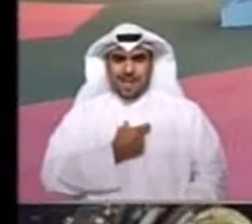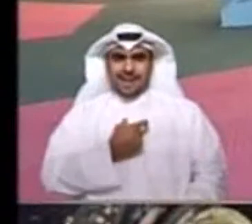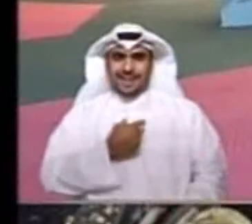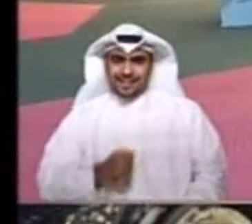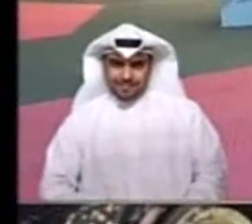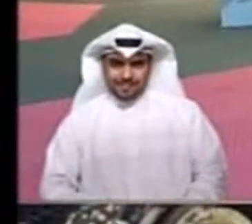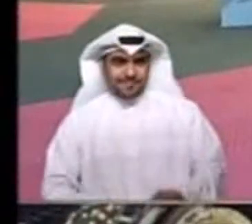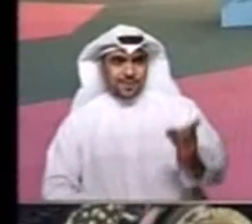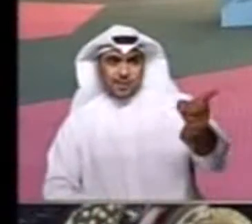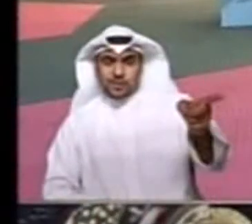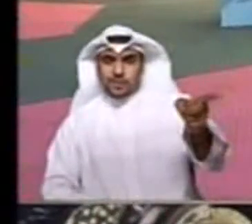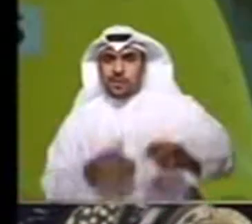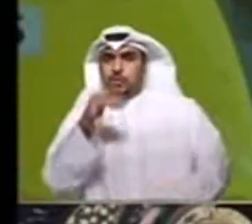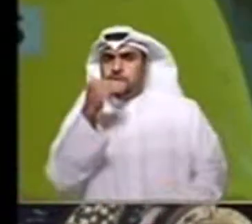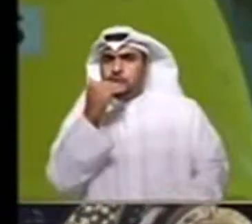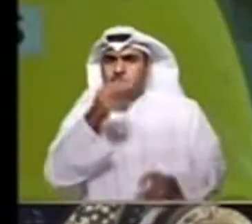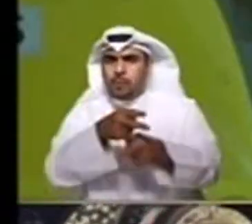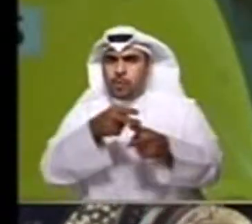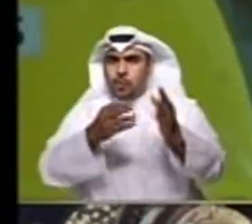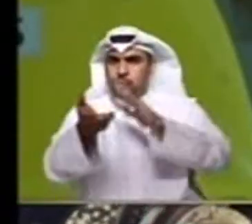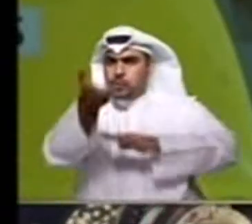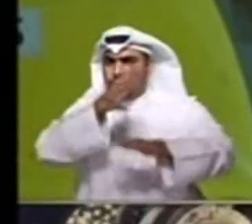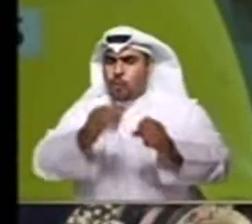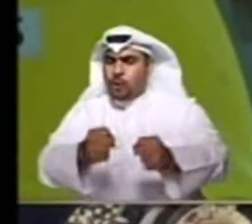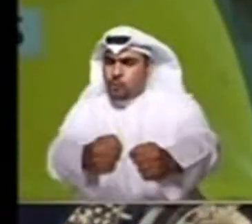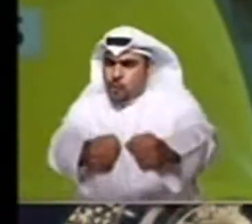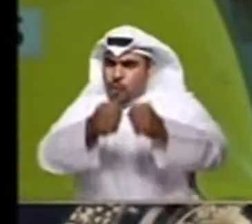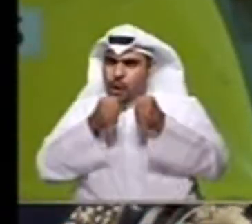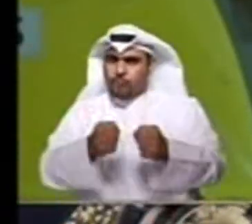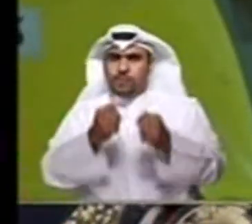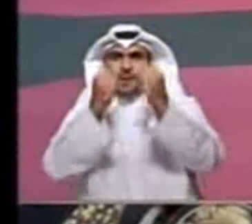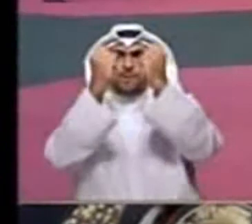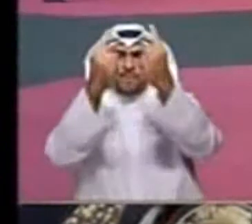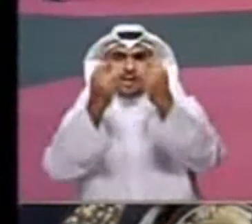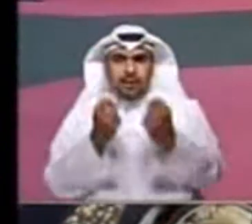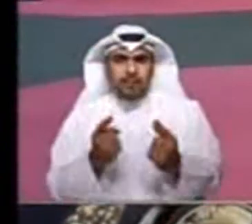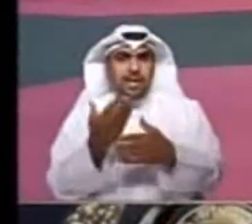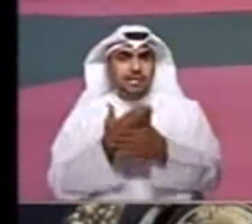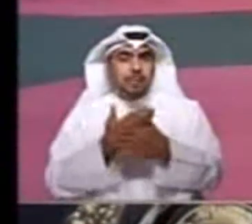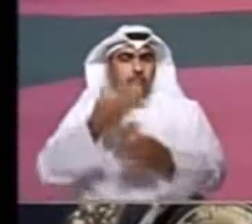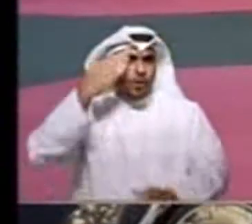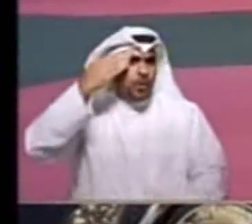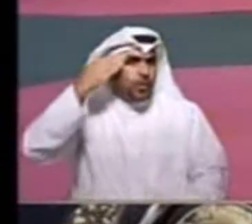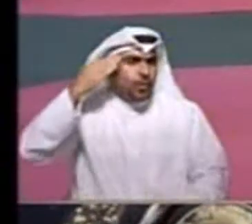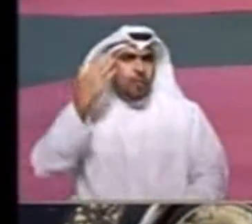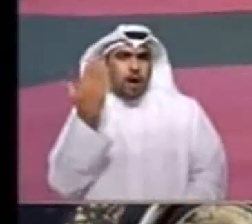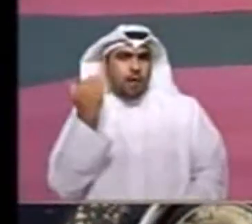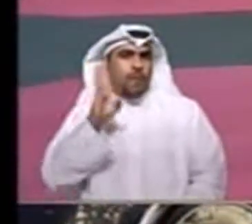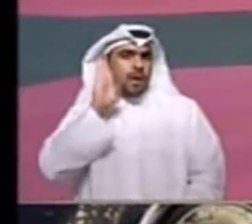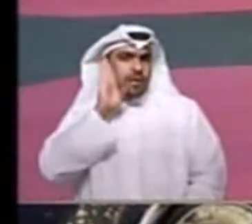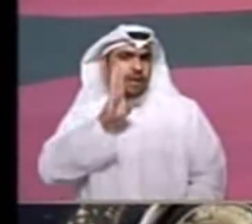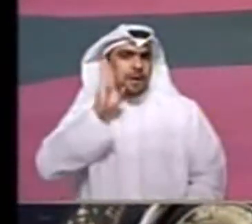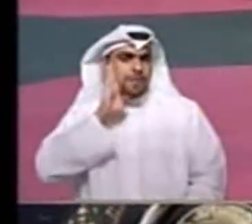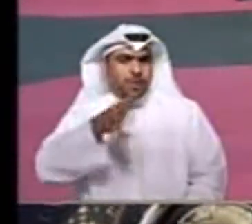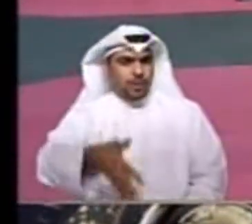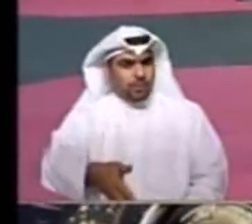ثابتة ومعنوية عالية استطاع شباب الكويت فرض مهاراتهم البدنية على حلبة المنافسات في البطولة،